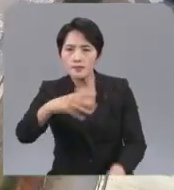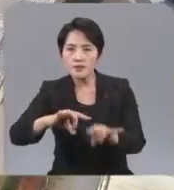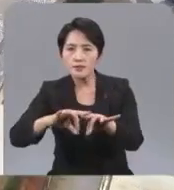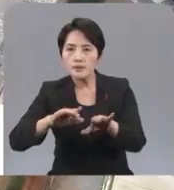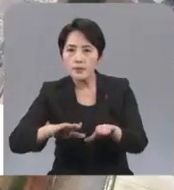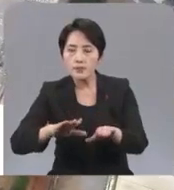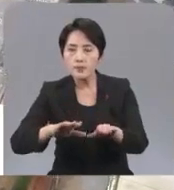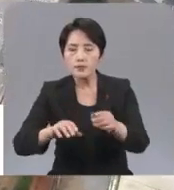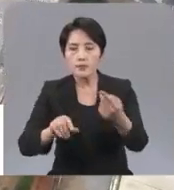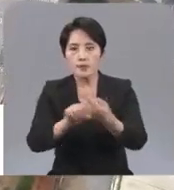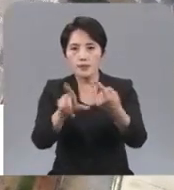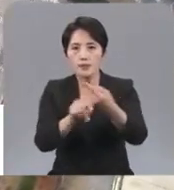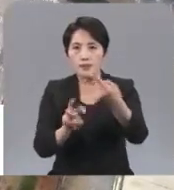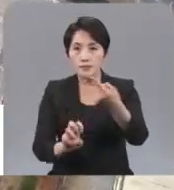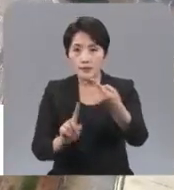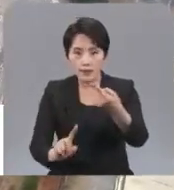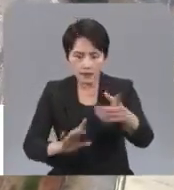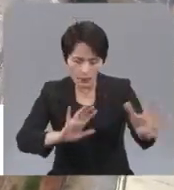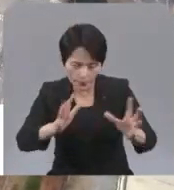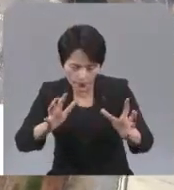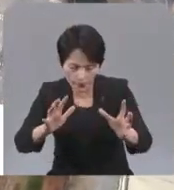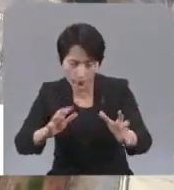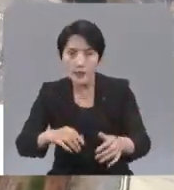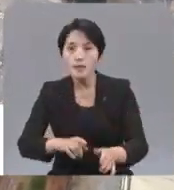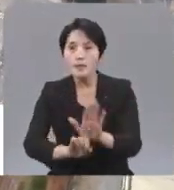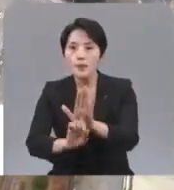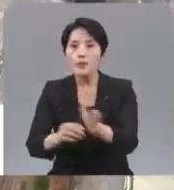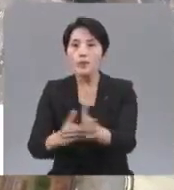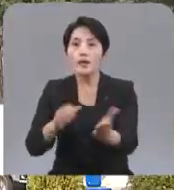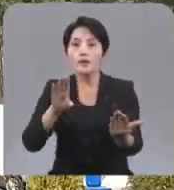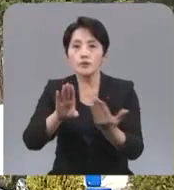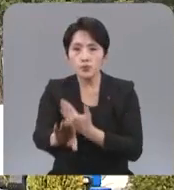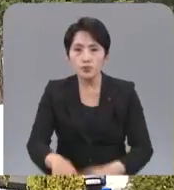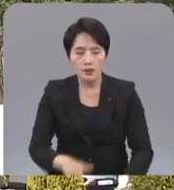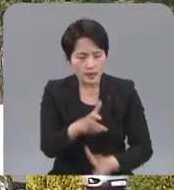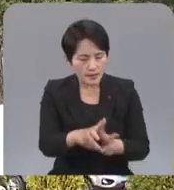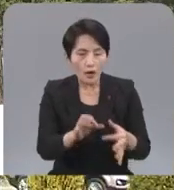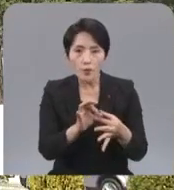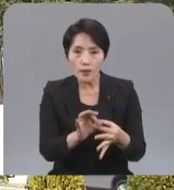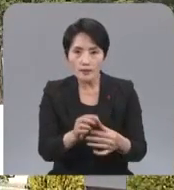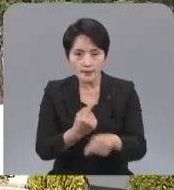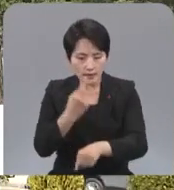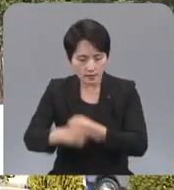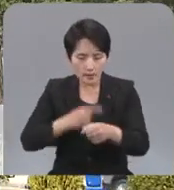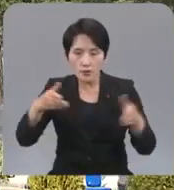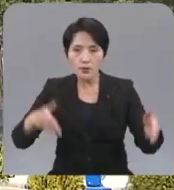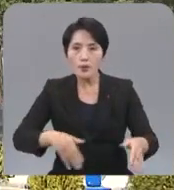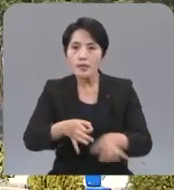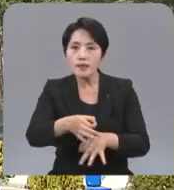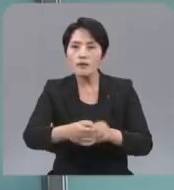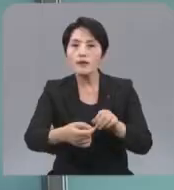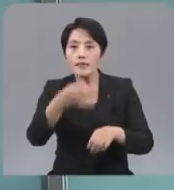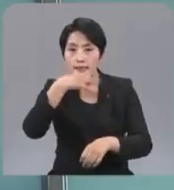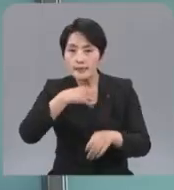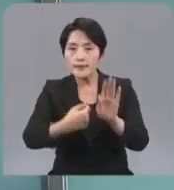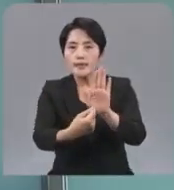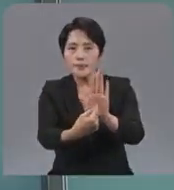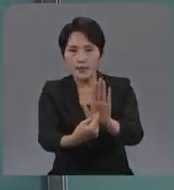ます業界では今年は世界的に反動の需要が回復するという見通しが出てい